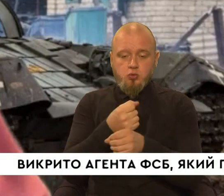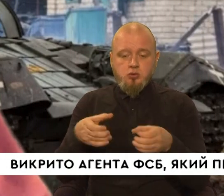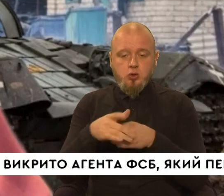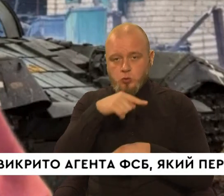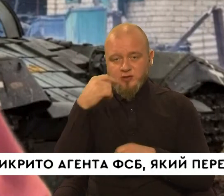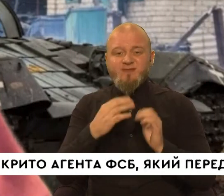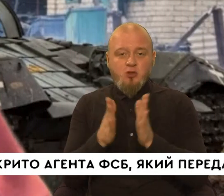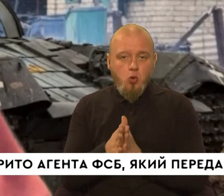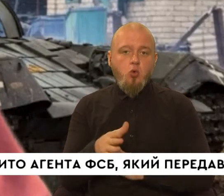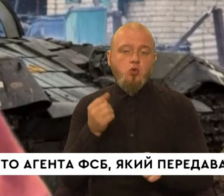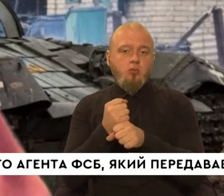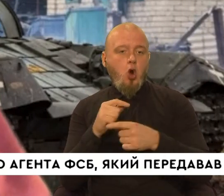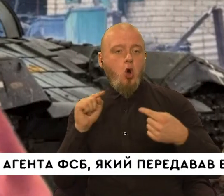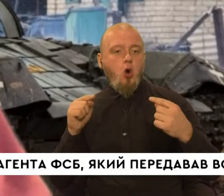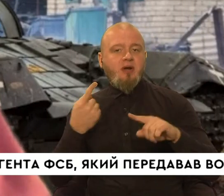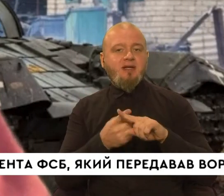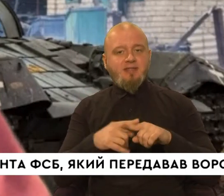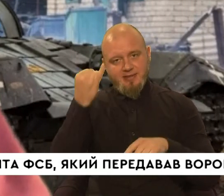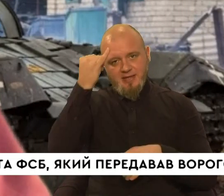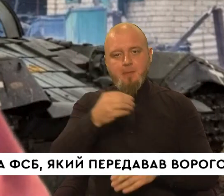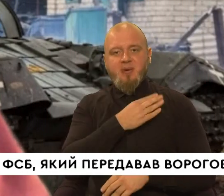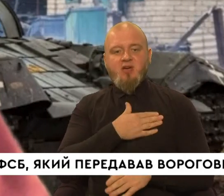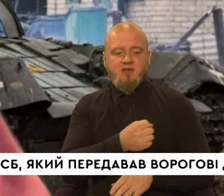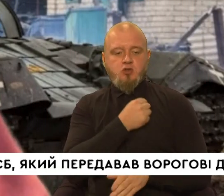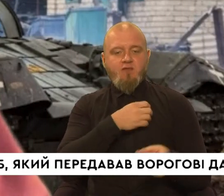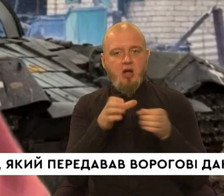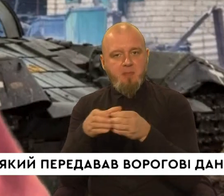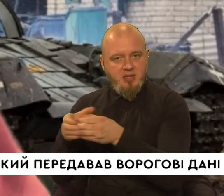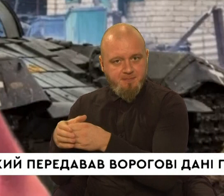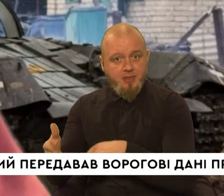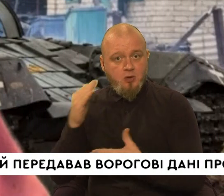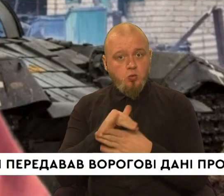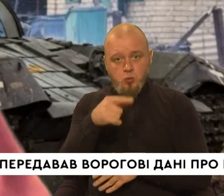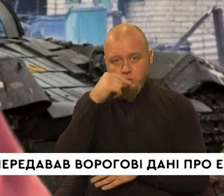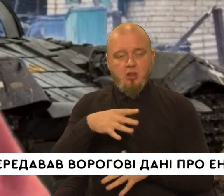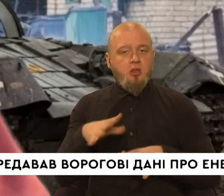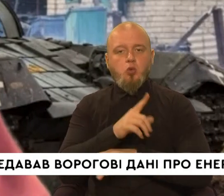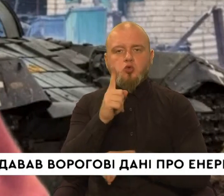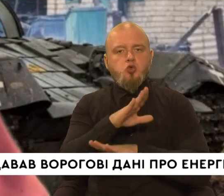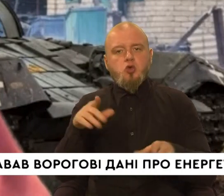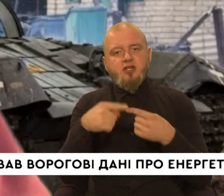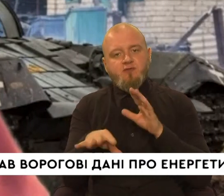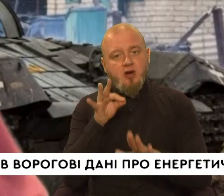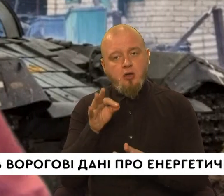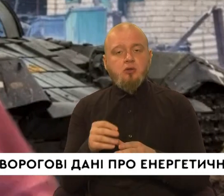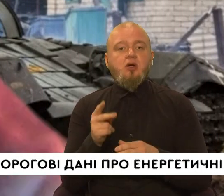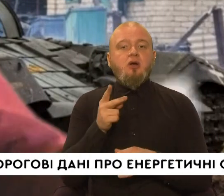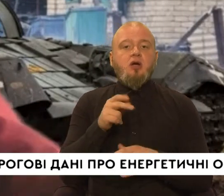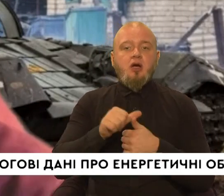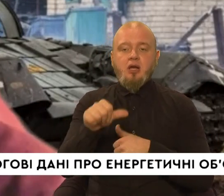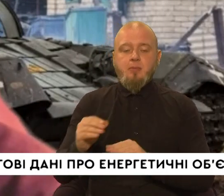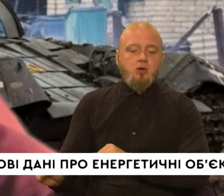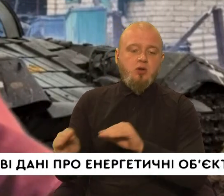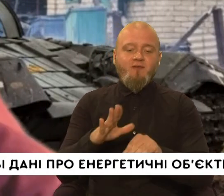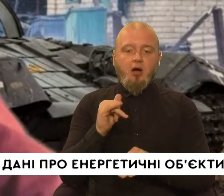в цілому чинили опір цій ідеї приватних військових кампаній. Тож у Путіна не було жодного іншого варіанту, крім розгортання